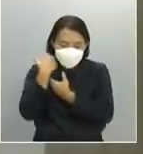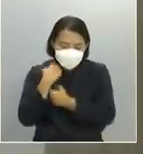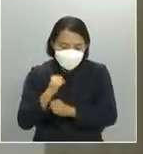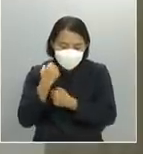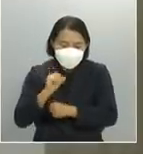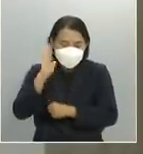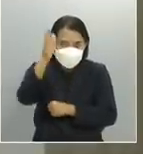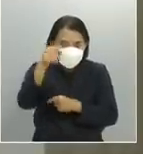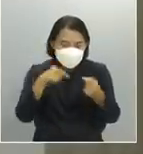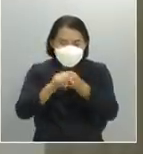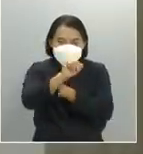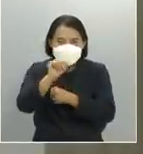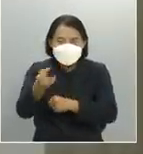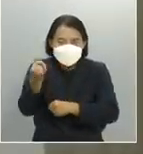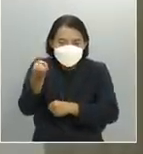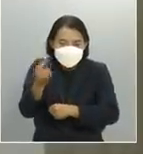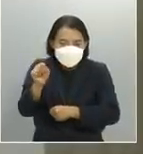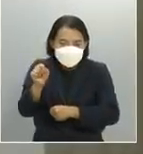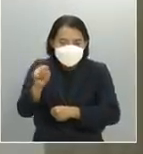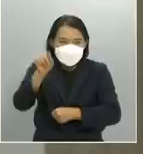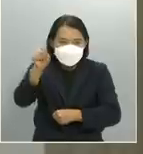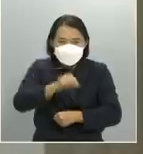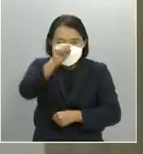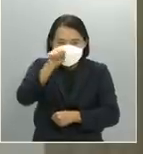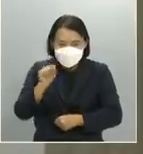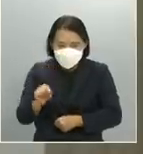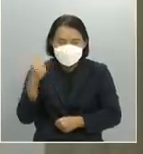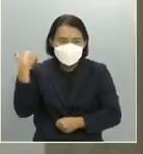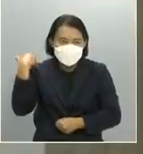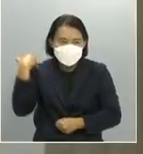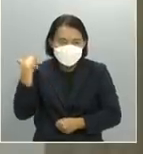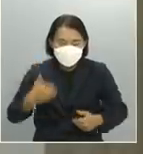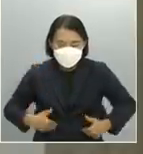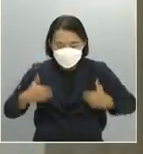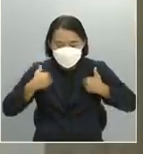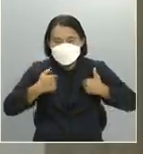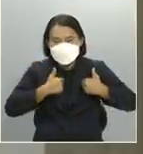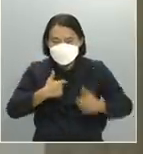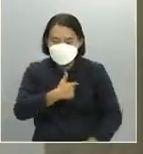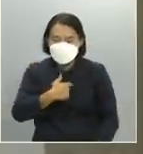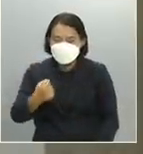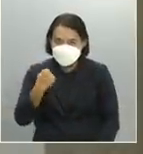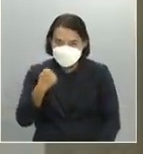ได้ส.ส.มากกว่าเดิม 100% เอาชีวิตเป็นเดิมพัน มั่นใจว่าคะแนนนิยมของประชาธิปัตย์ดีขึ้น